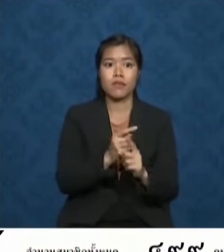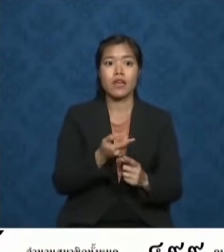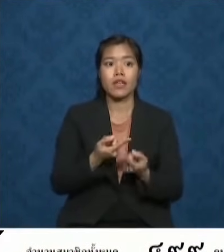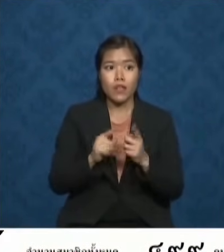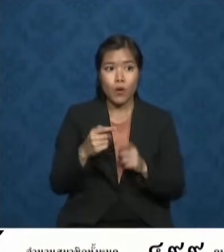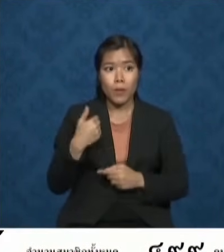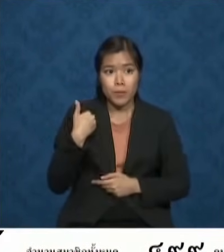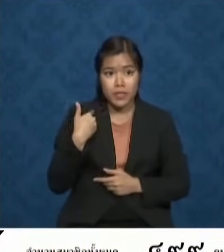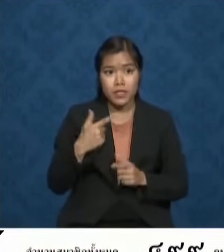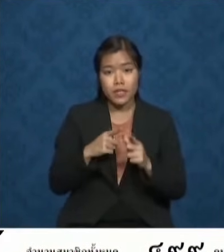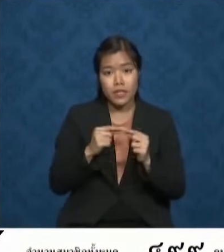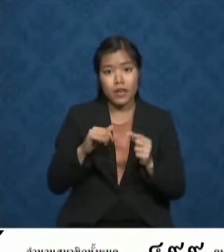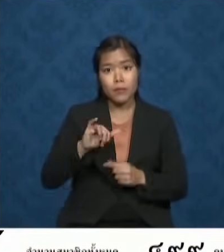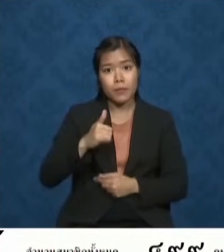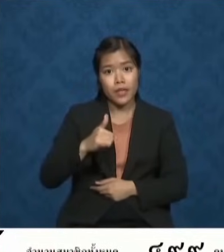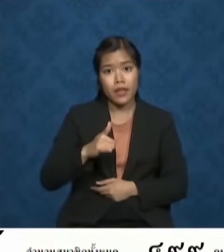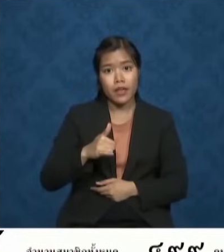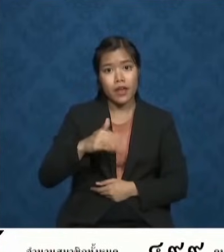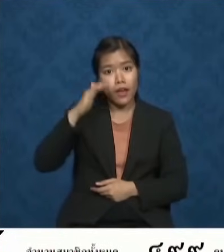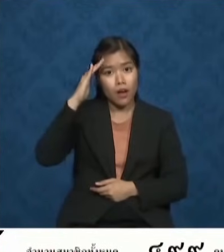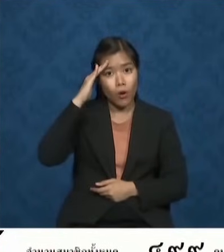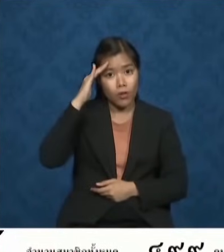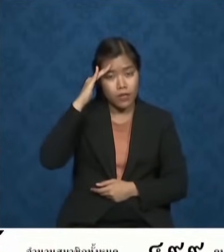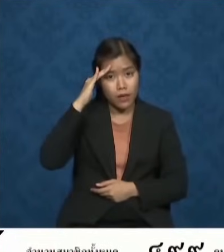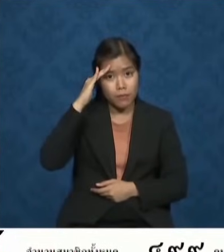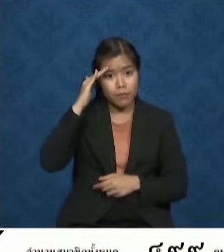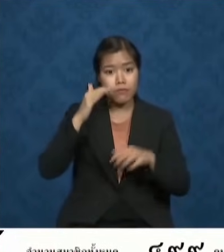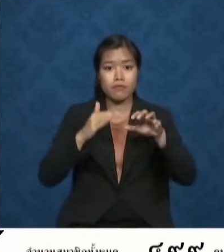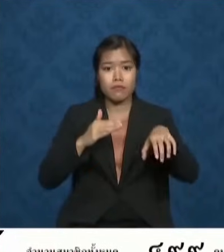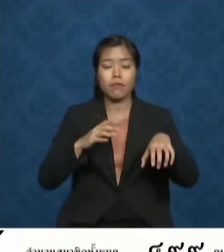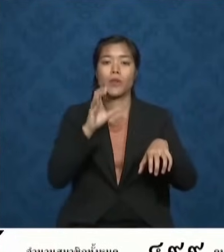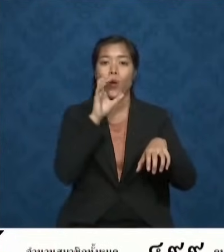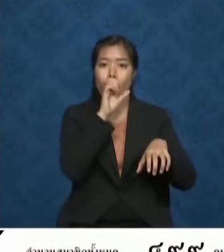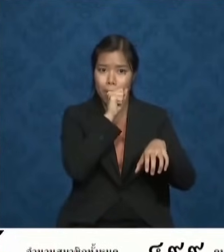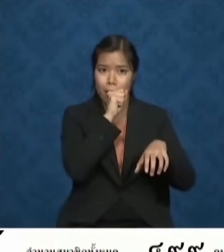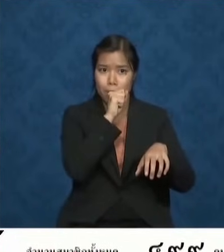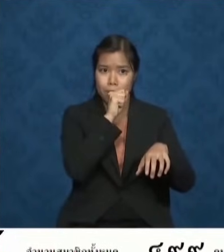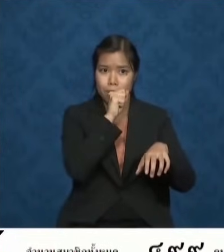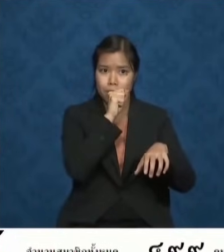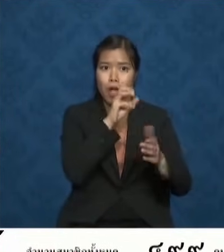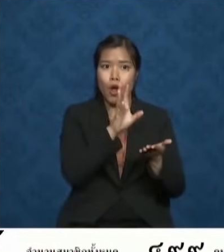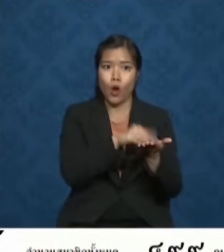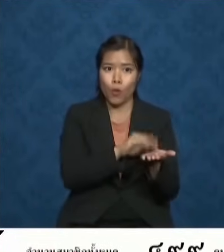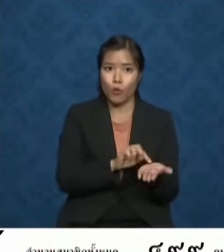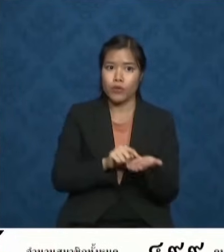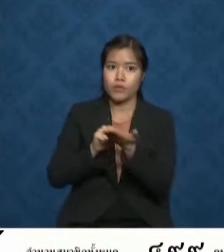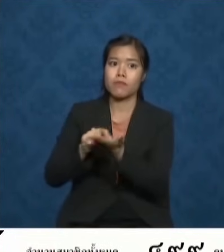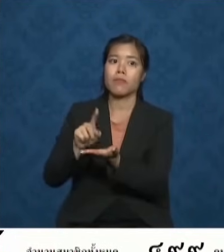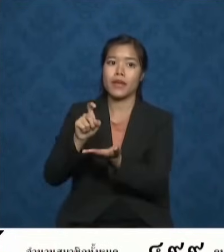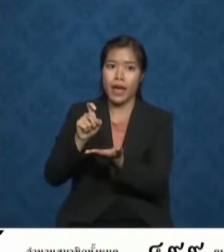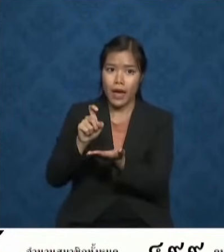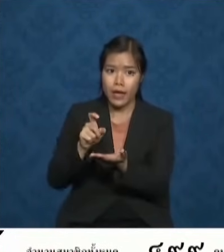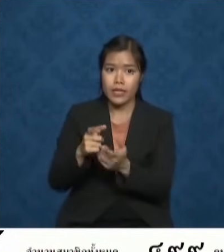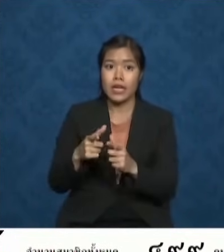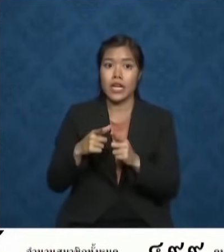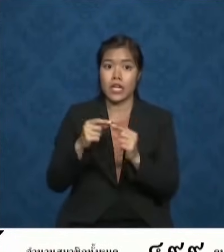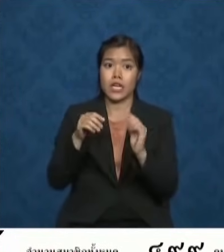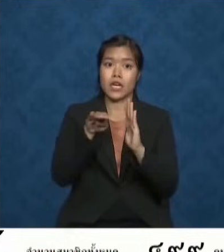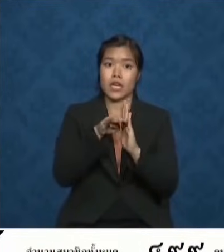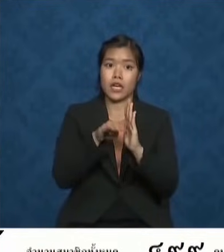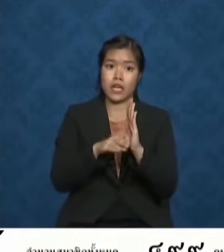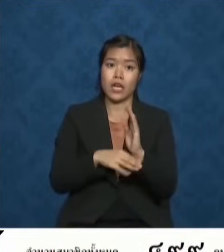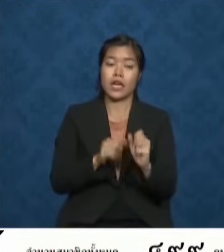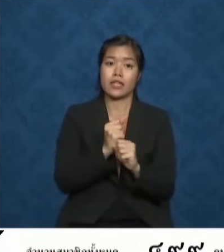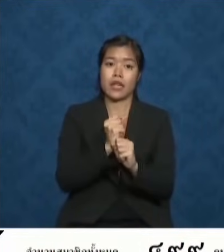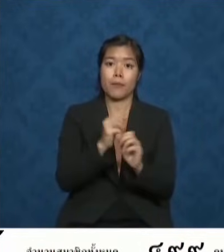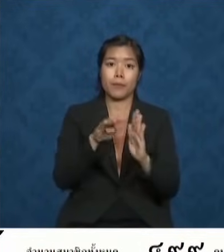องที่กองทัพเนี่ยเขาอาจจะถือว่าเป็นความลับบางเรื่องดำเนินการยังไม่เสร็จเช่นเรื่องข้อมูลเกี่ยวกับกู้